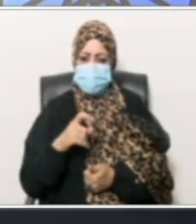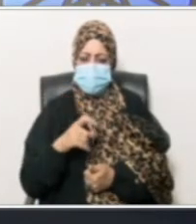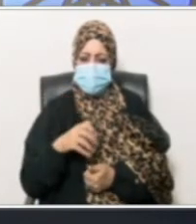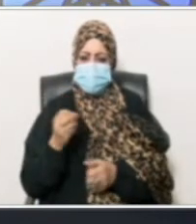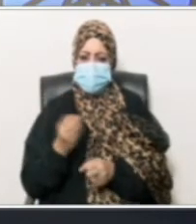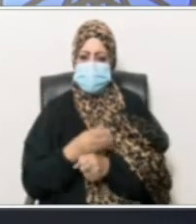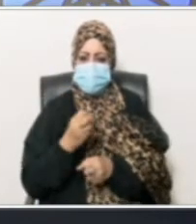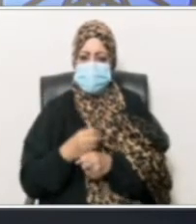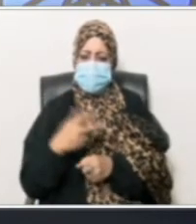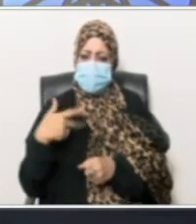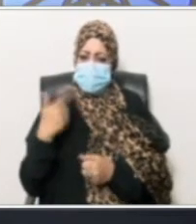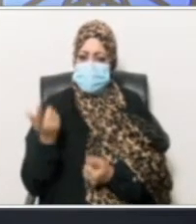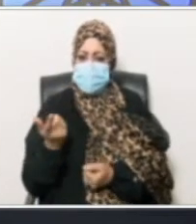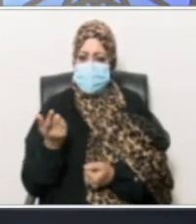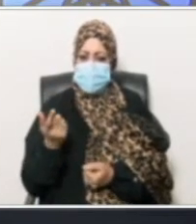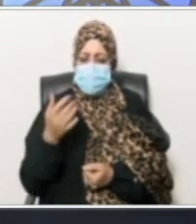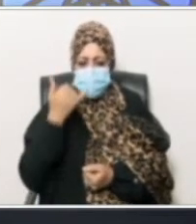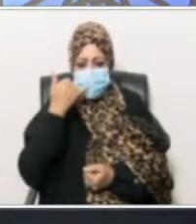علاء.